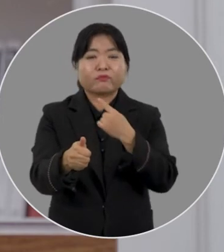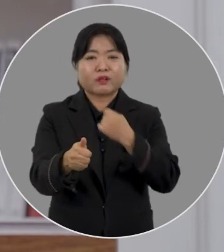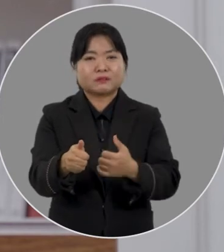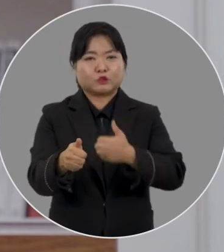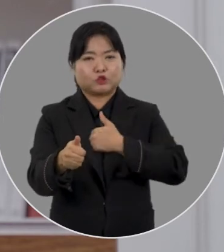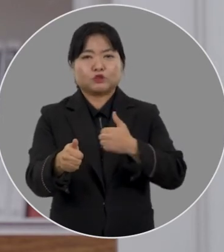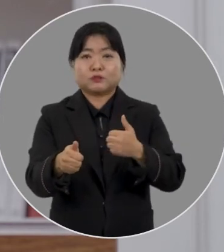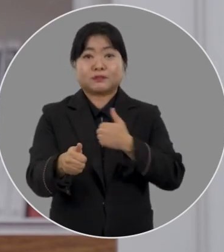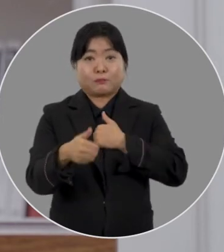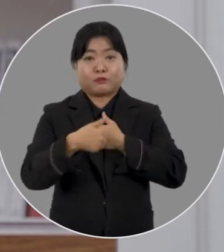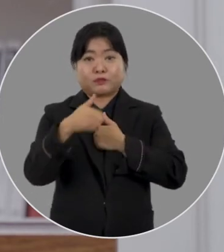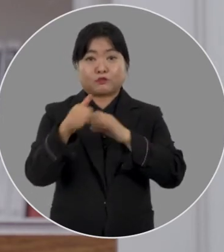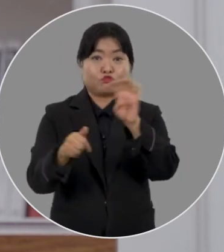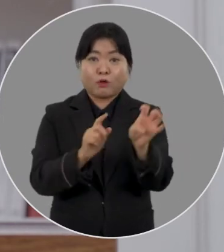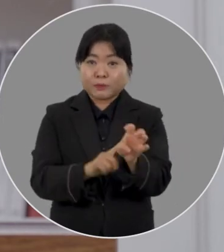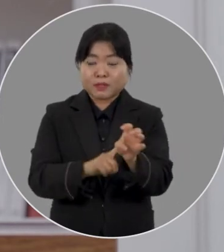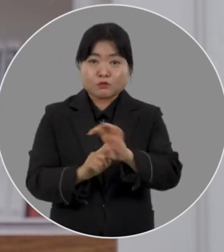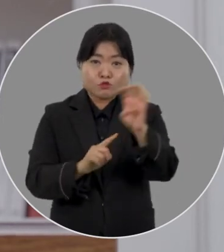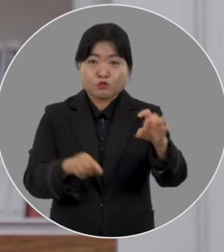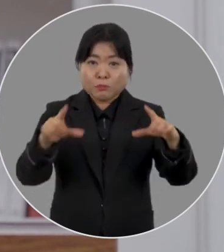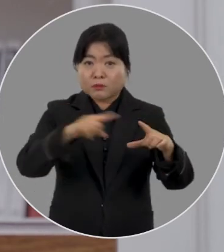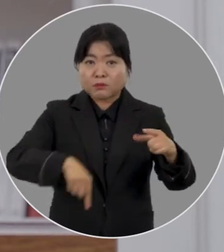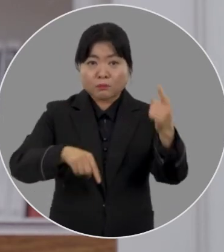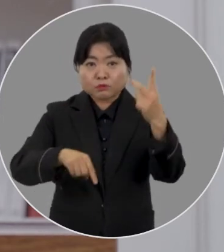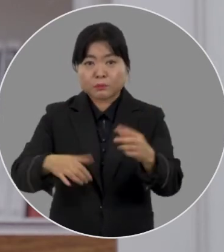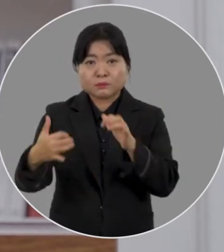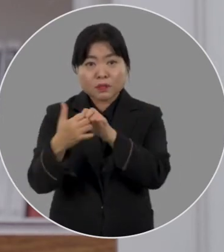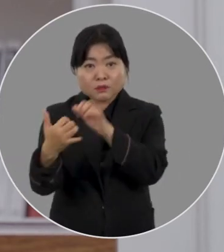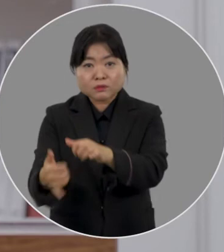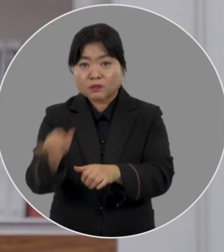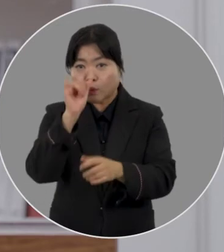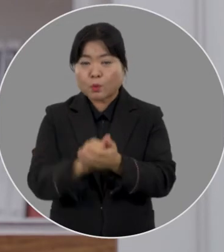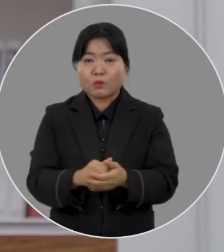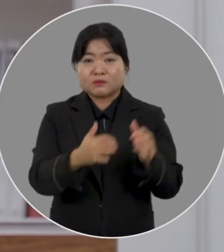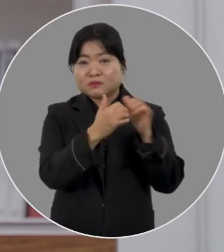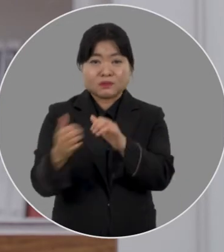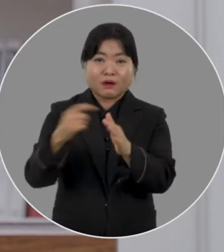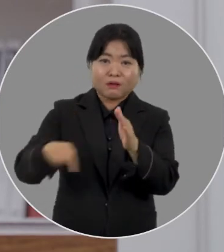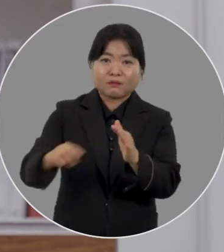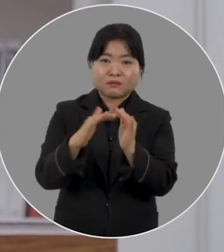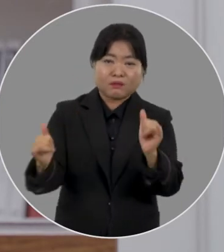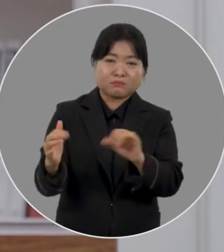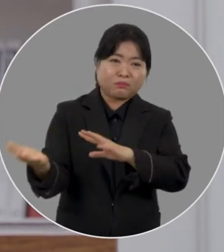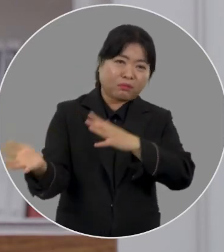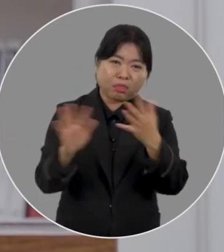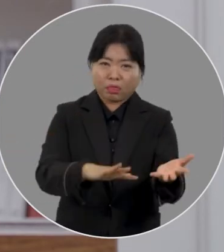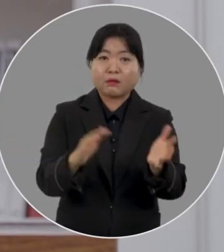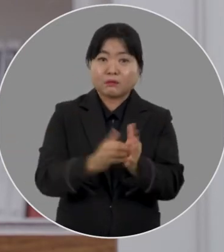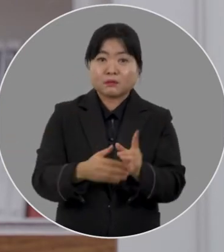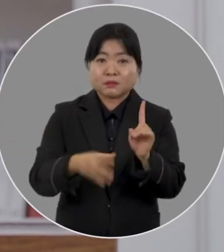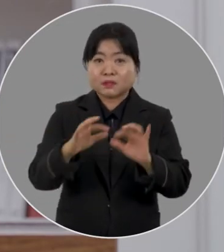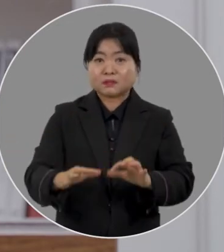유럽이 바로 그 유럽에서 2번이나 세계전쟁을 네. 치르고 그 과정에서 엄청난 인명이 피해를 봤는데 그래서 1차